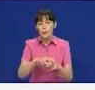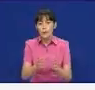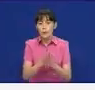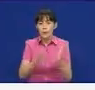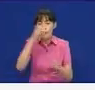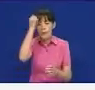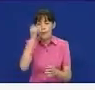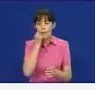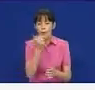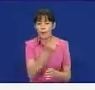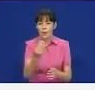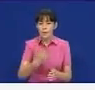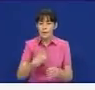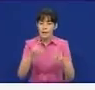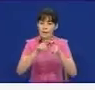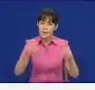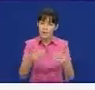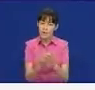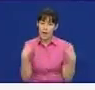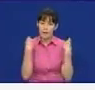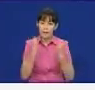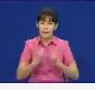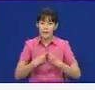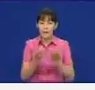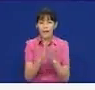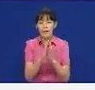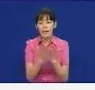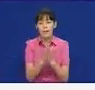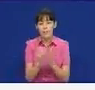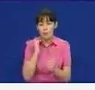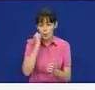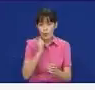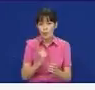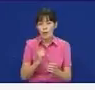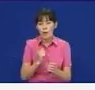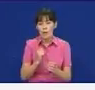олар бізді мектепке жаңа киімдермен, жаңа